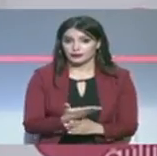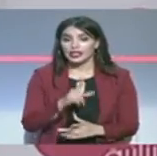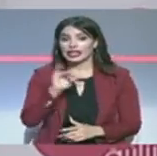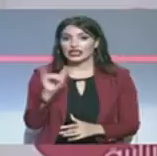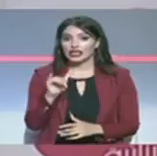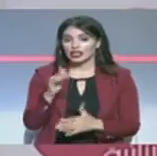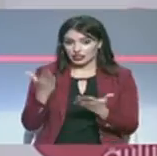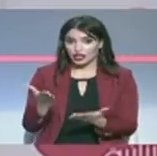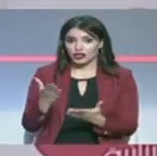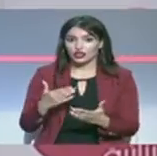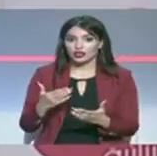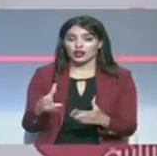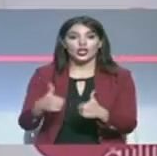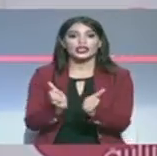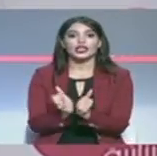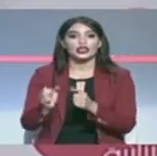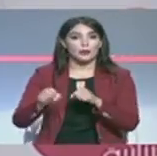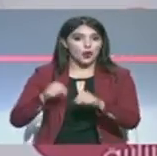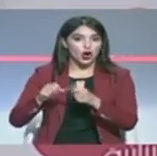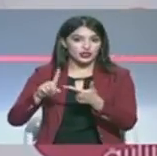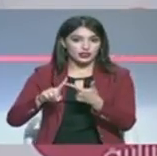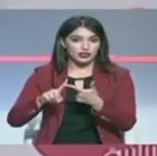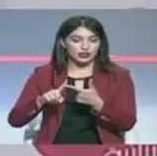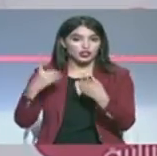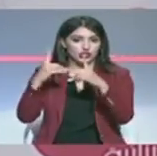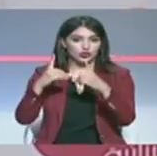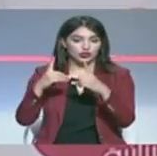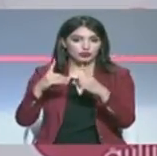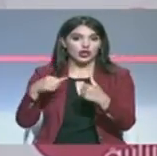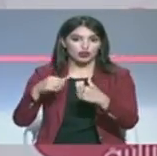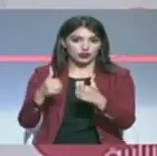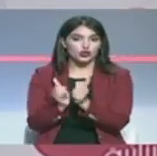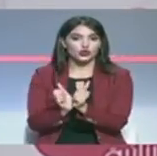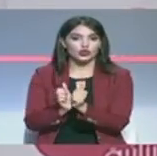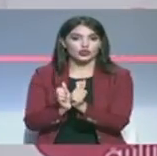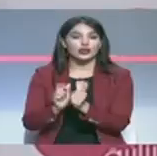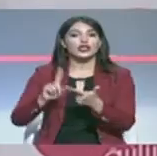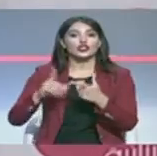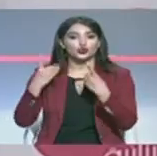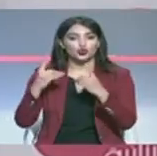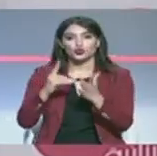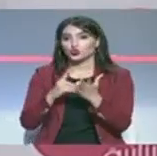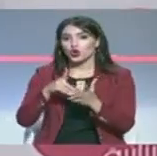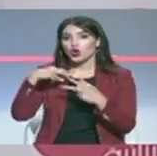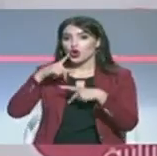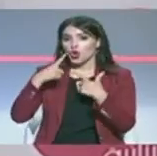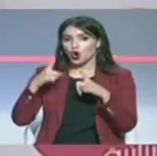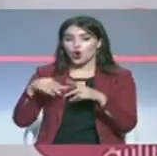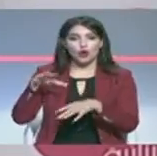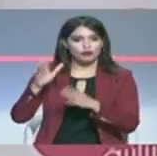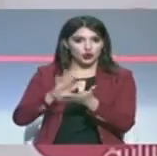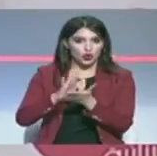هما بالأساس الكتلة الديمقراطية وحزب كتلة الحزب الدستوري الحر وأيضا كتلة ائتلاف